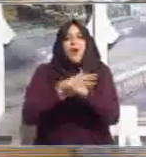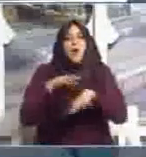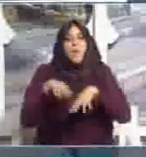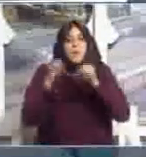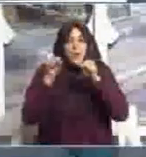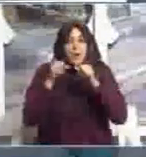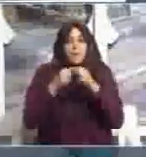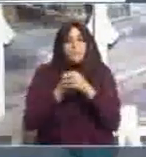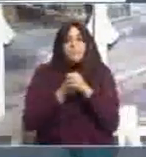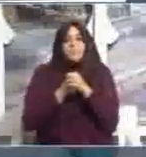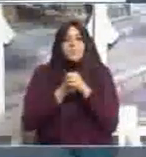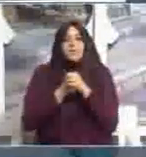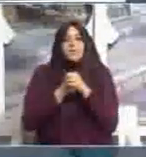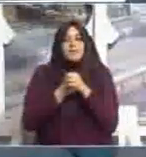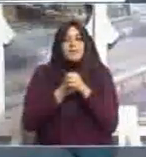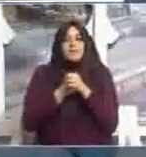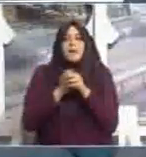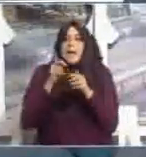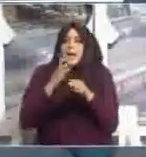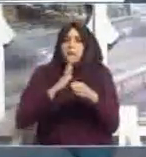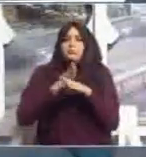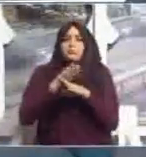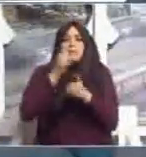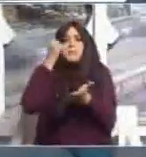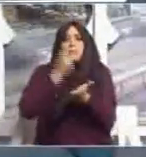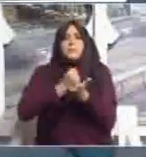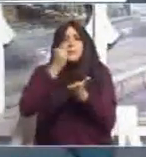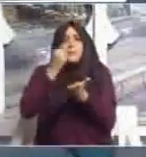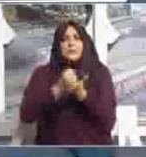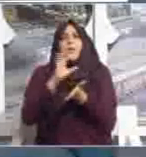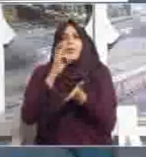للمؤسسه العموميه اللي تكاشيرها كما يقولوا على اساس